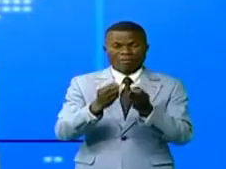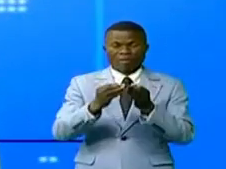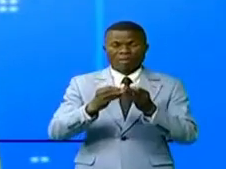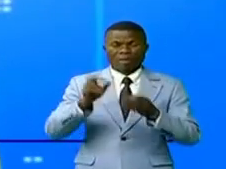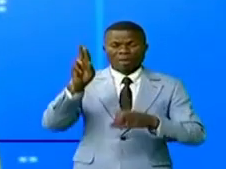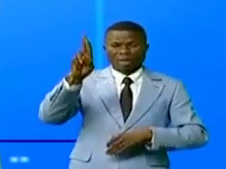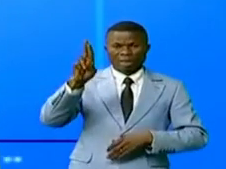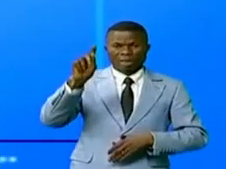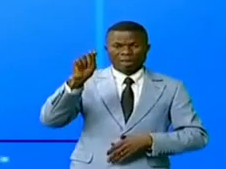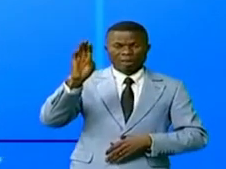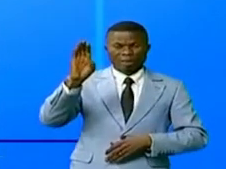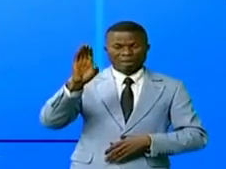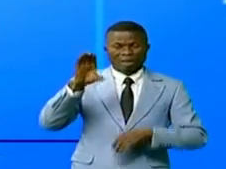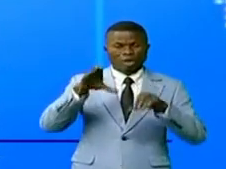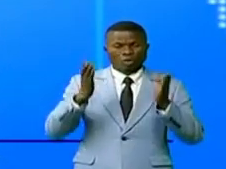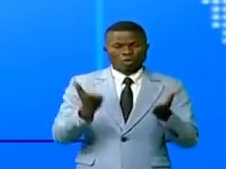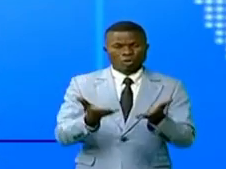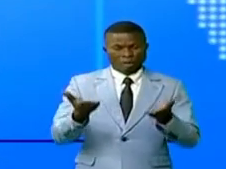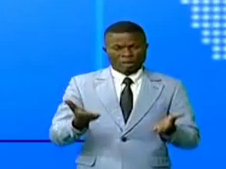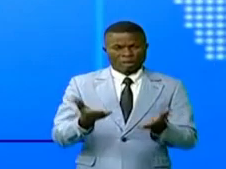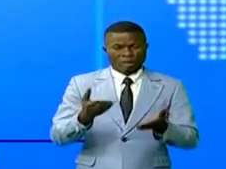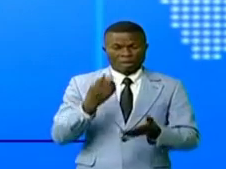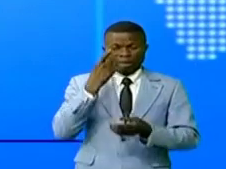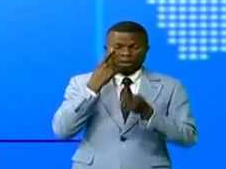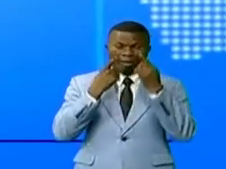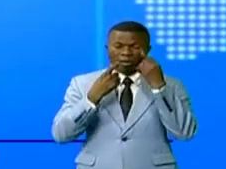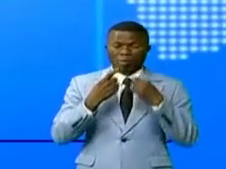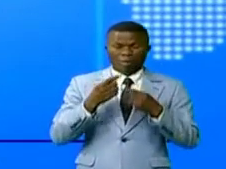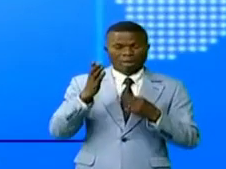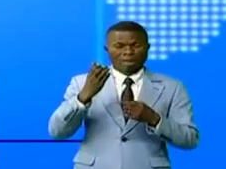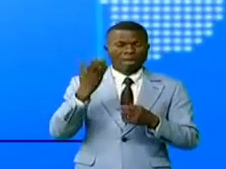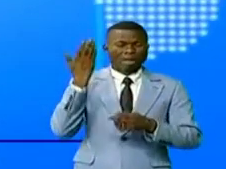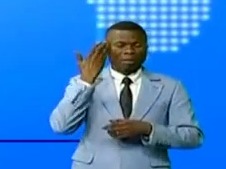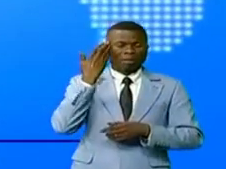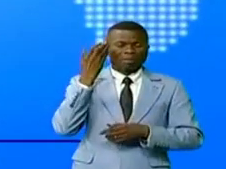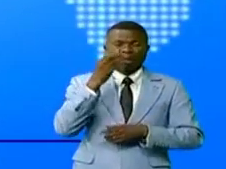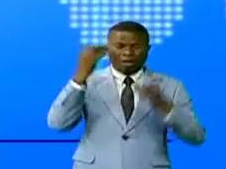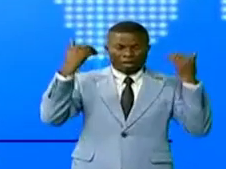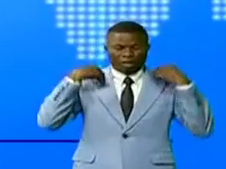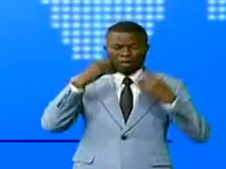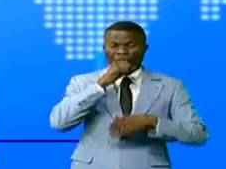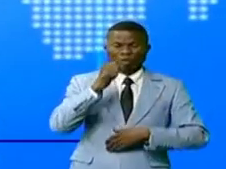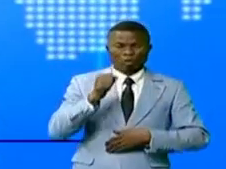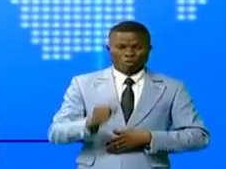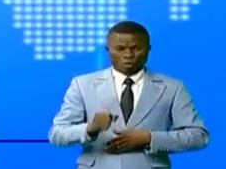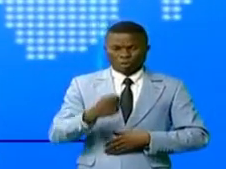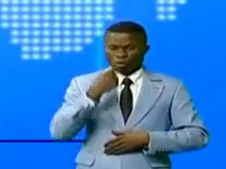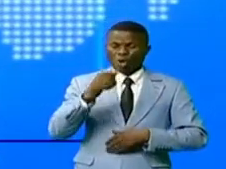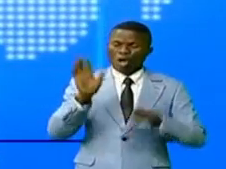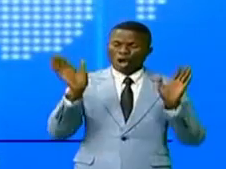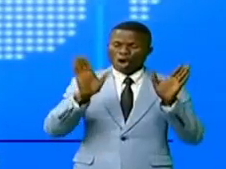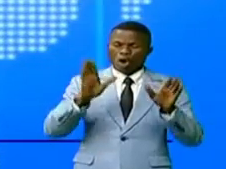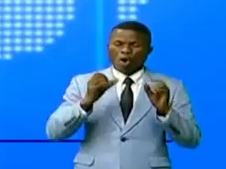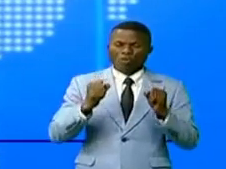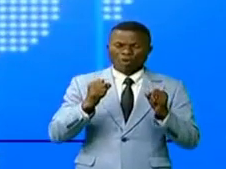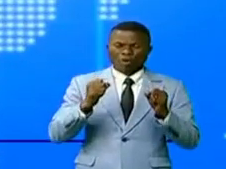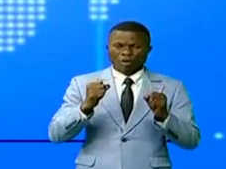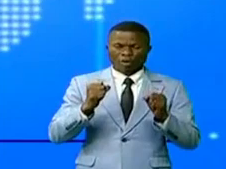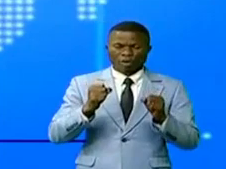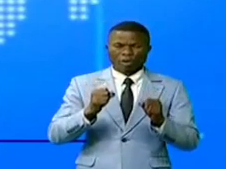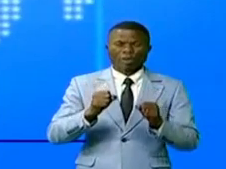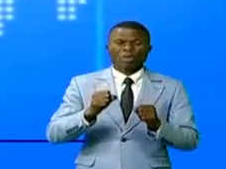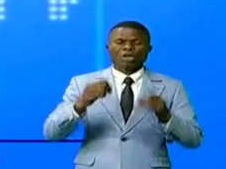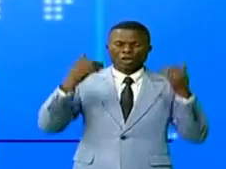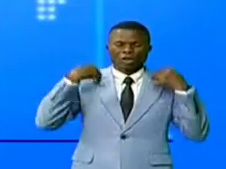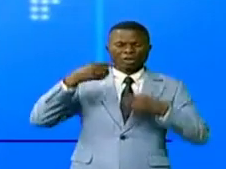la radio-télévision nationale congolaise, dont ses différentes composantes, a rendu un hommage à l'un de